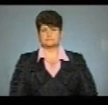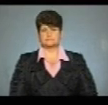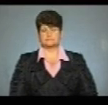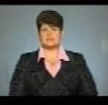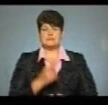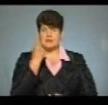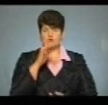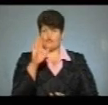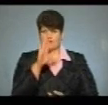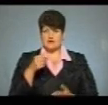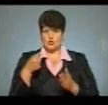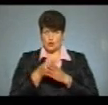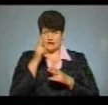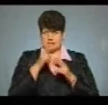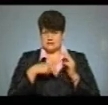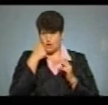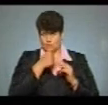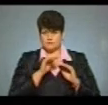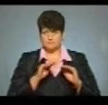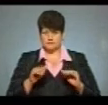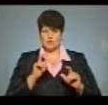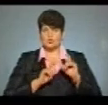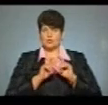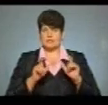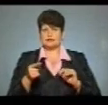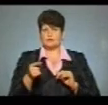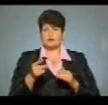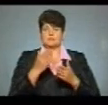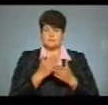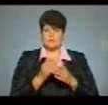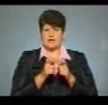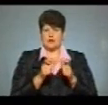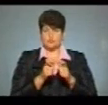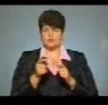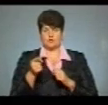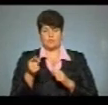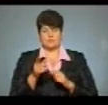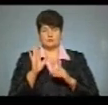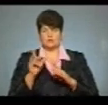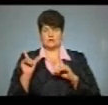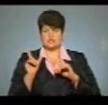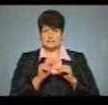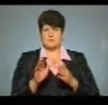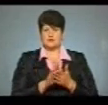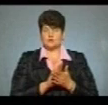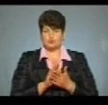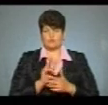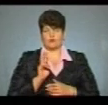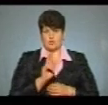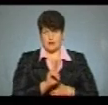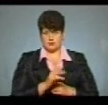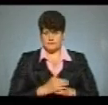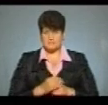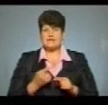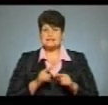З 1 вересня і до кінця року учні і студенти Тернополя, які матимуть картку тернополянина, їздитимуть безкоштовно у тролейбусах.